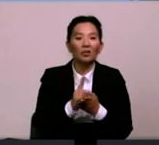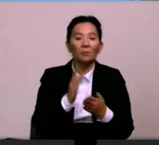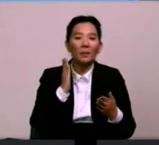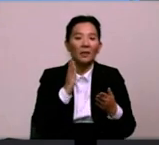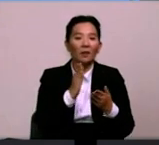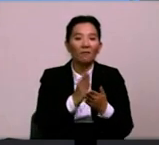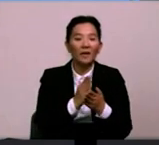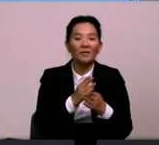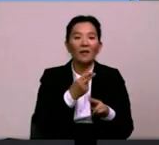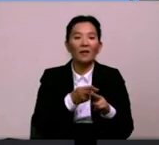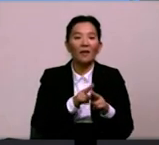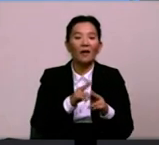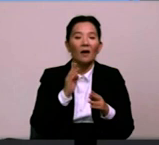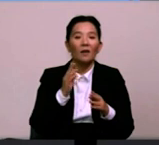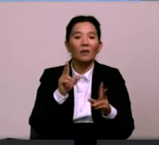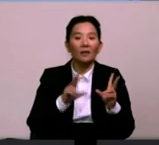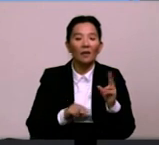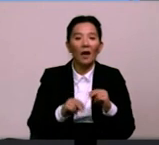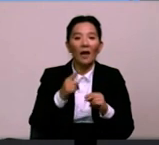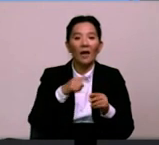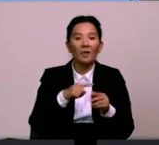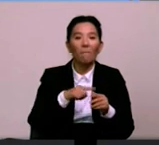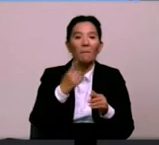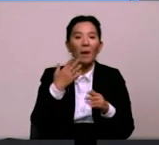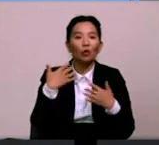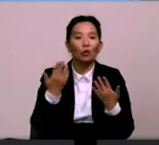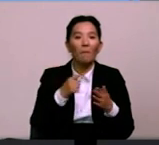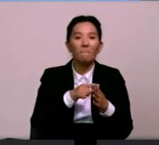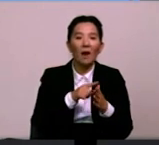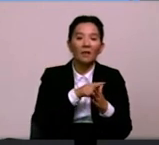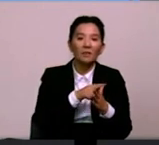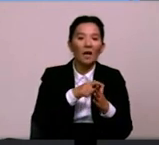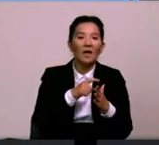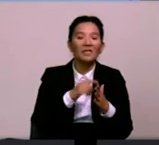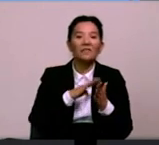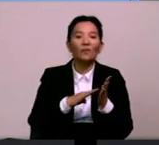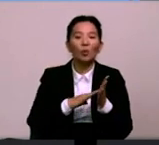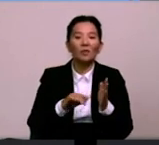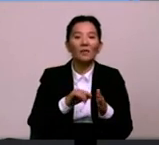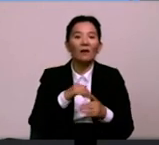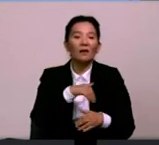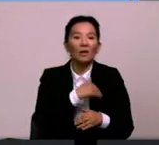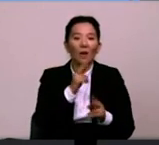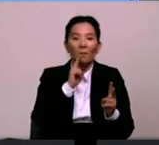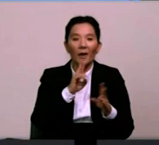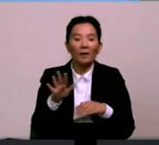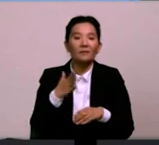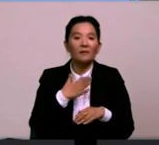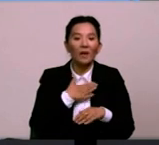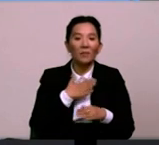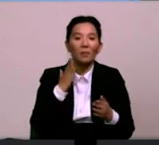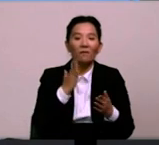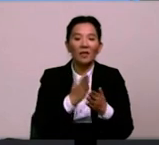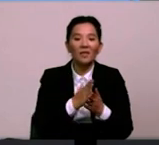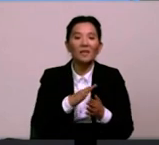тока в проводнике. Тогда отогнутый большой палец под 90 градусов показывает нам направление